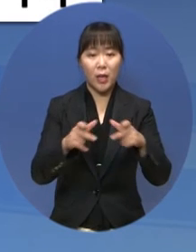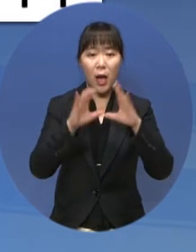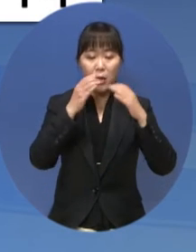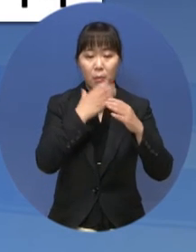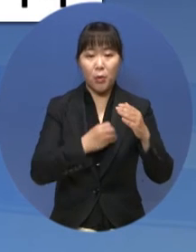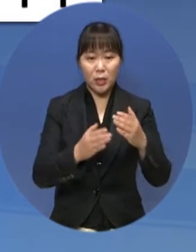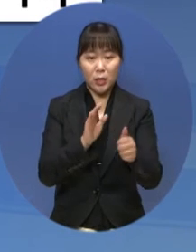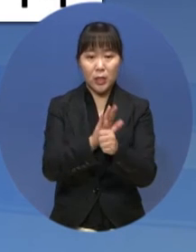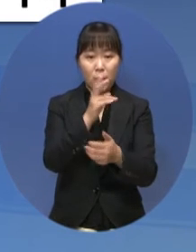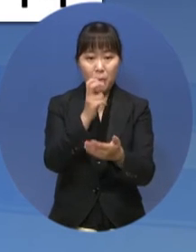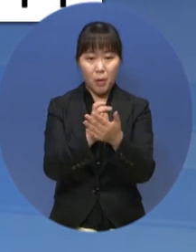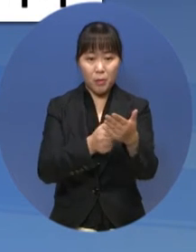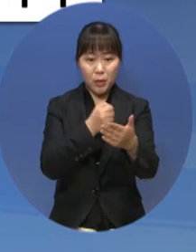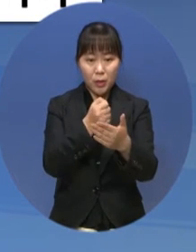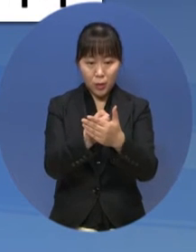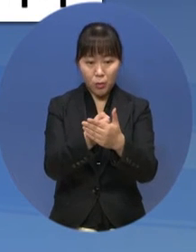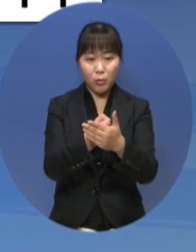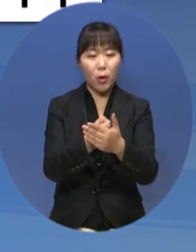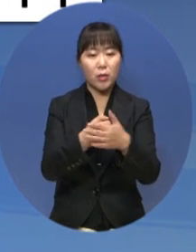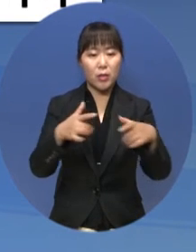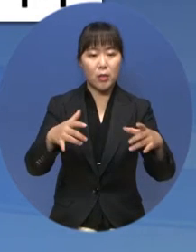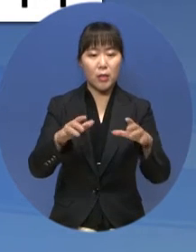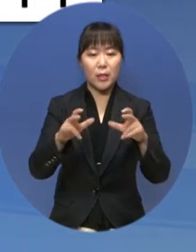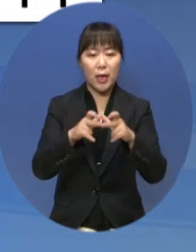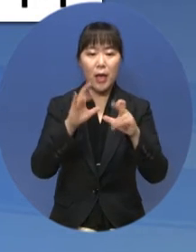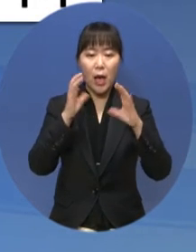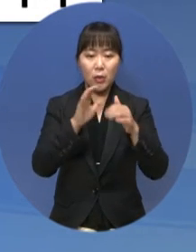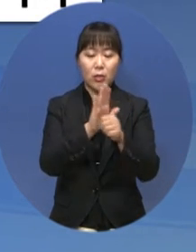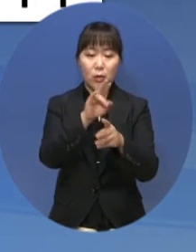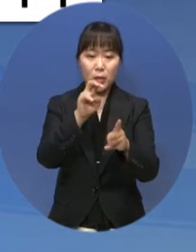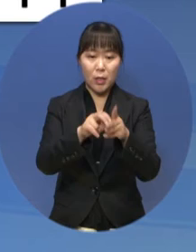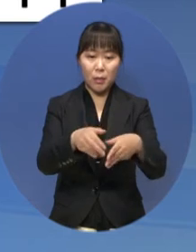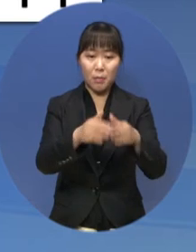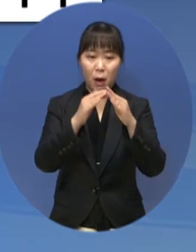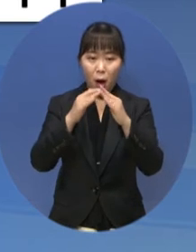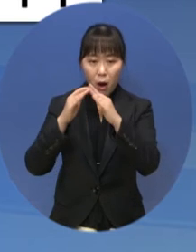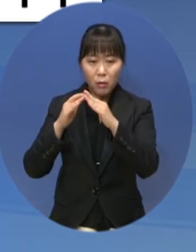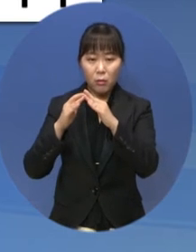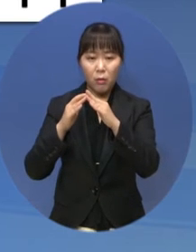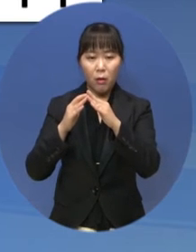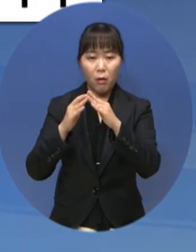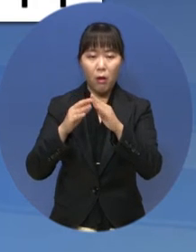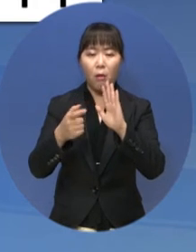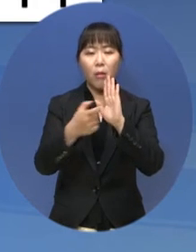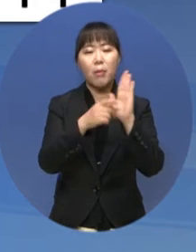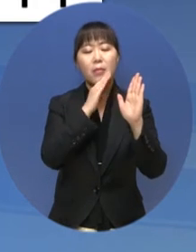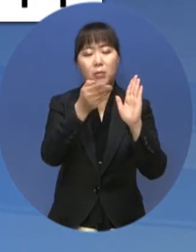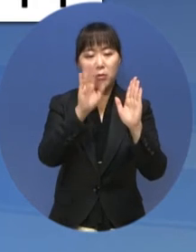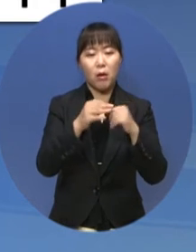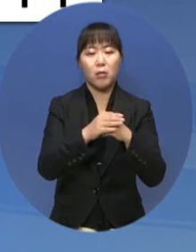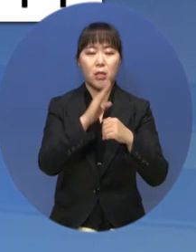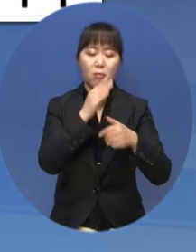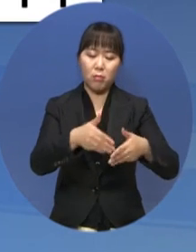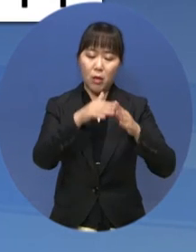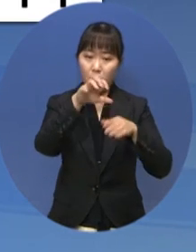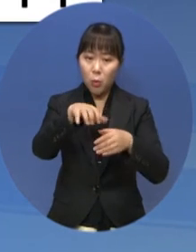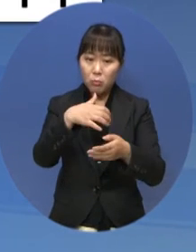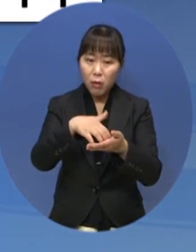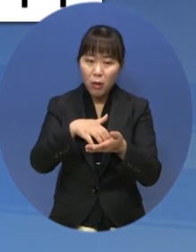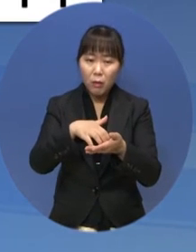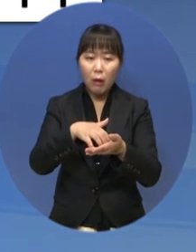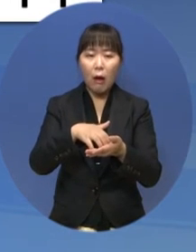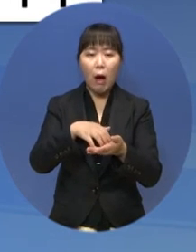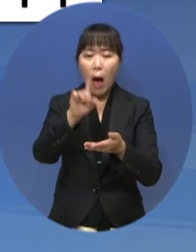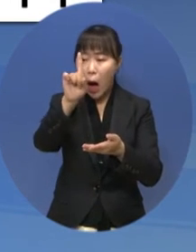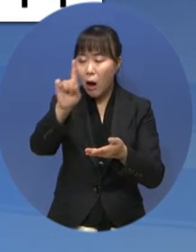장애아동 복지지원법 제정으로 지역장애 아동 지원센터를 설치하도록 명문화했지만 실제 설치된 곳은